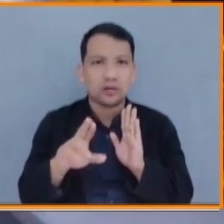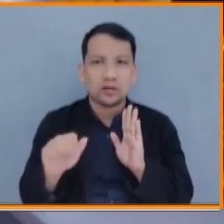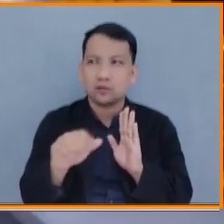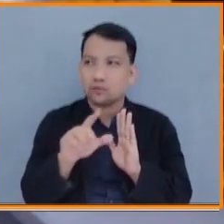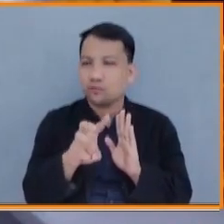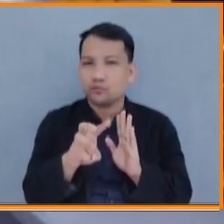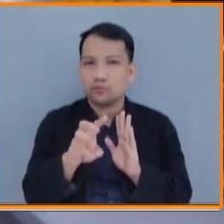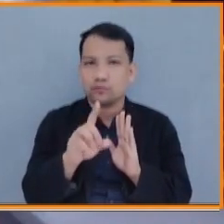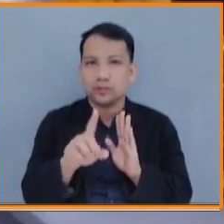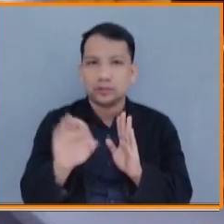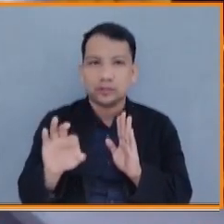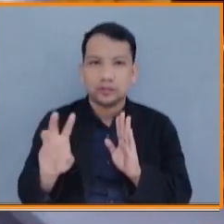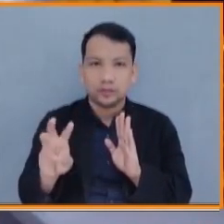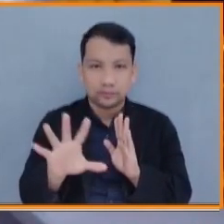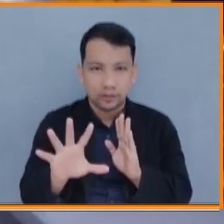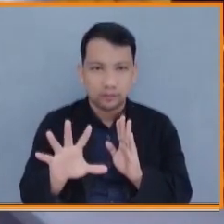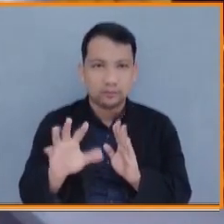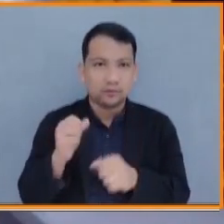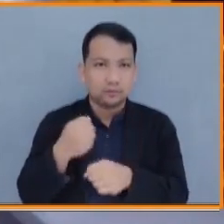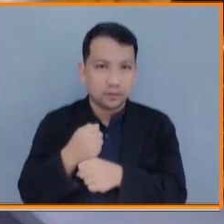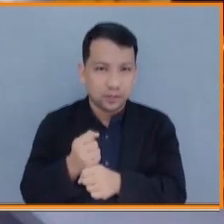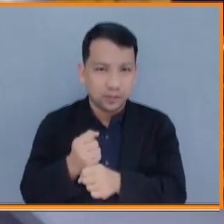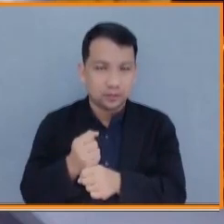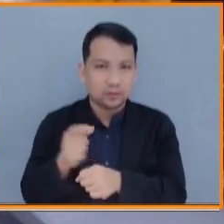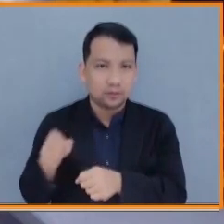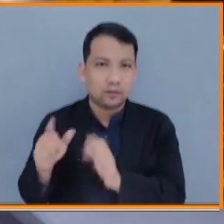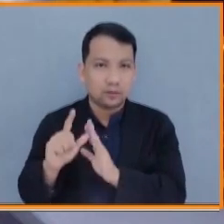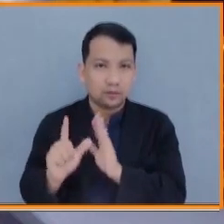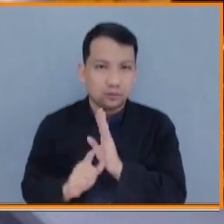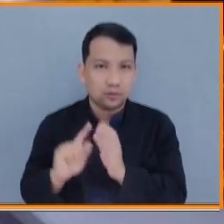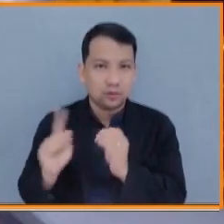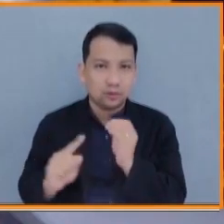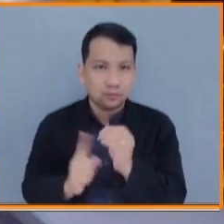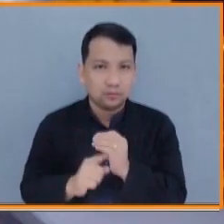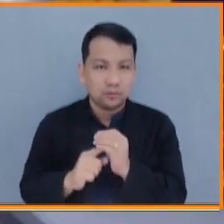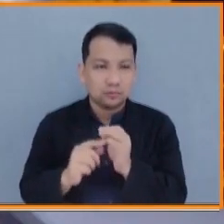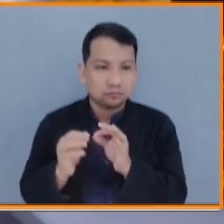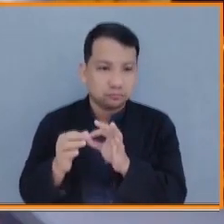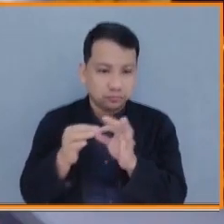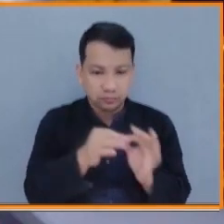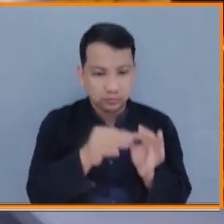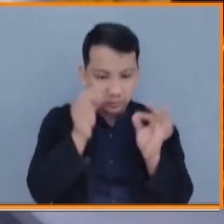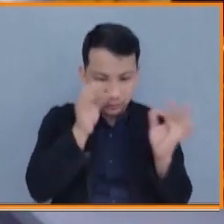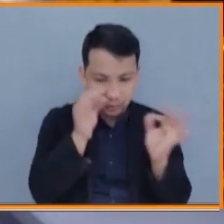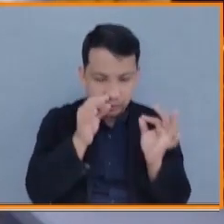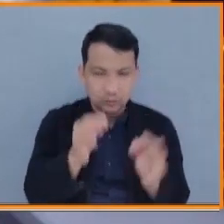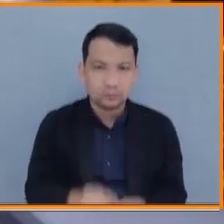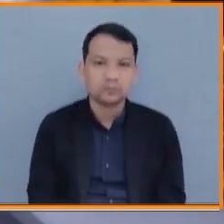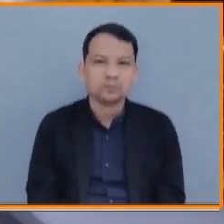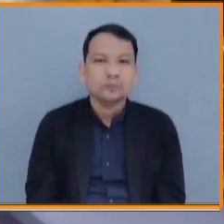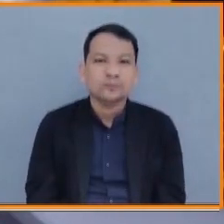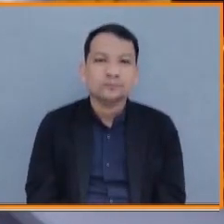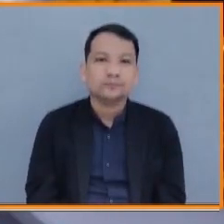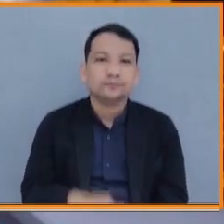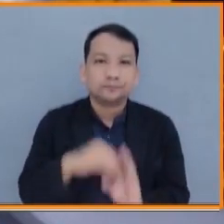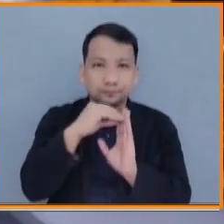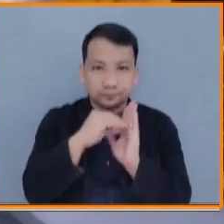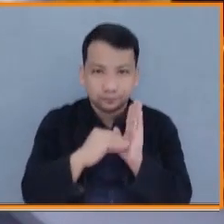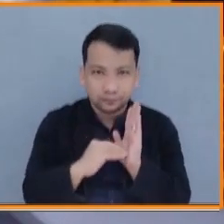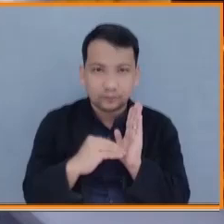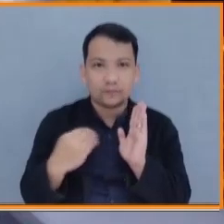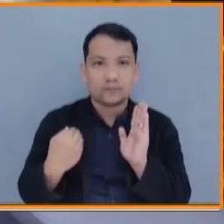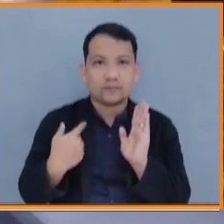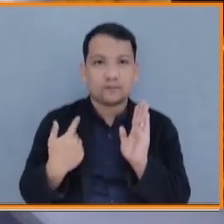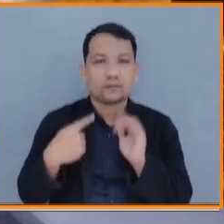naglikha nung batas tungkol sa mga droga sinasabi dito na may karampatang kaparusahan